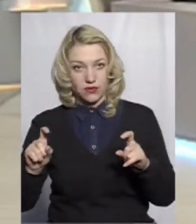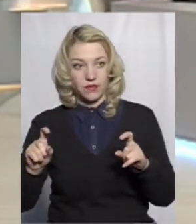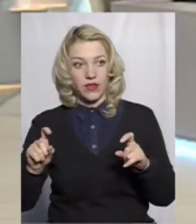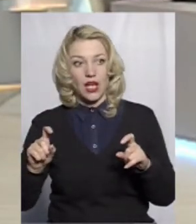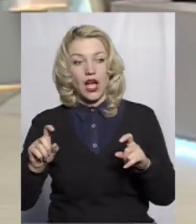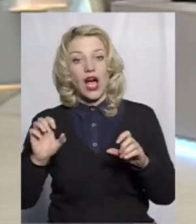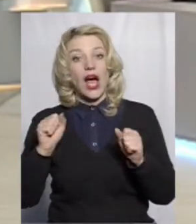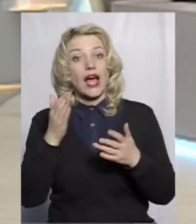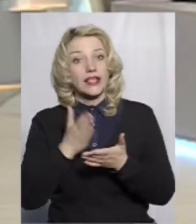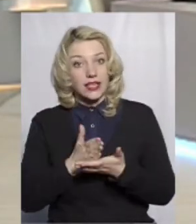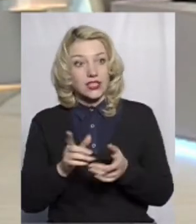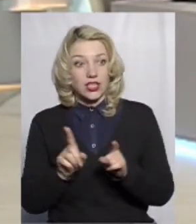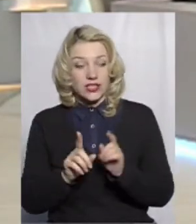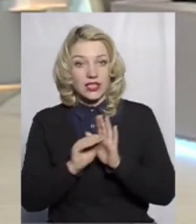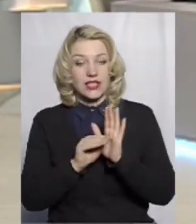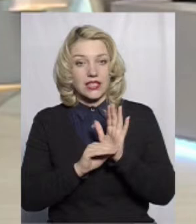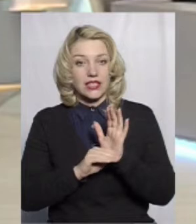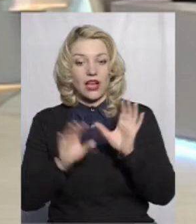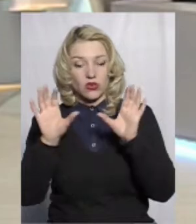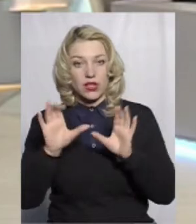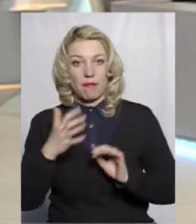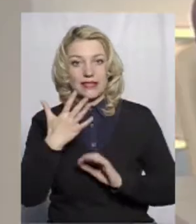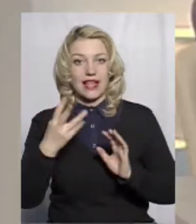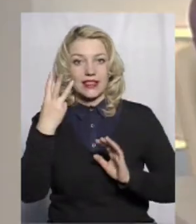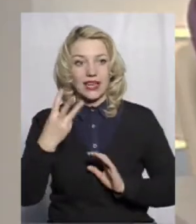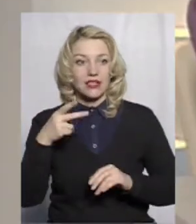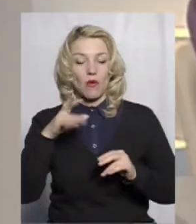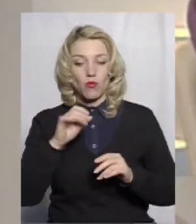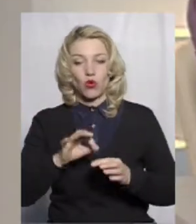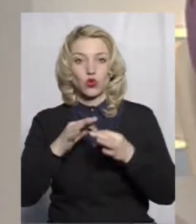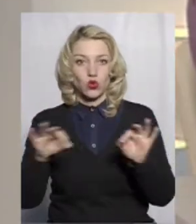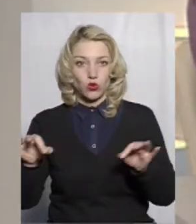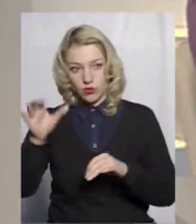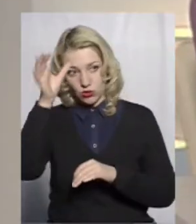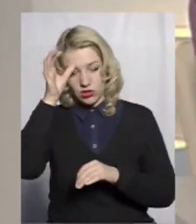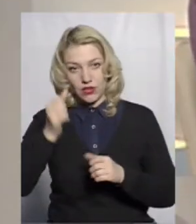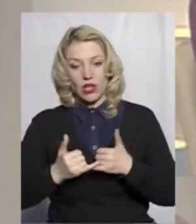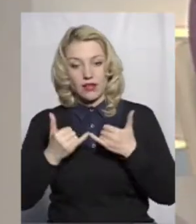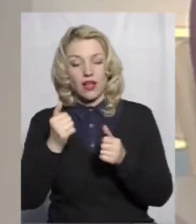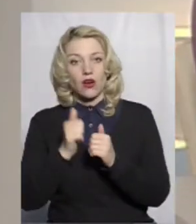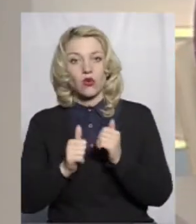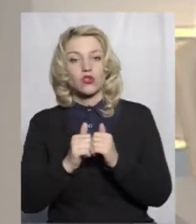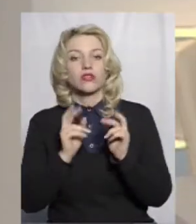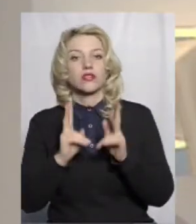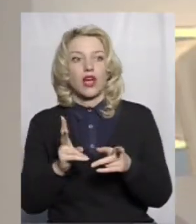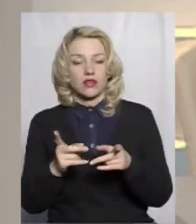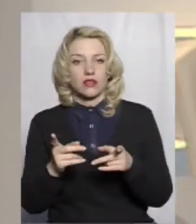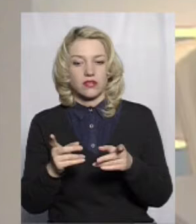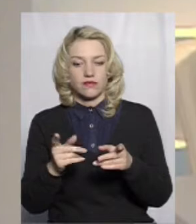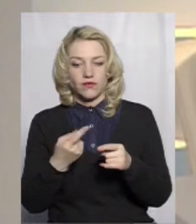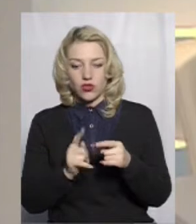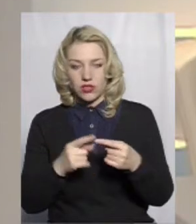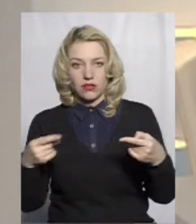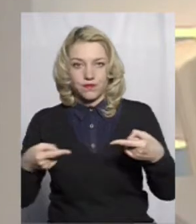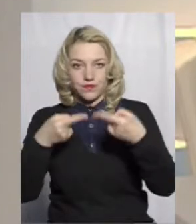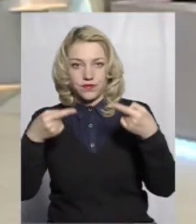А є ж так само стаття Конституції, так, 53-я, про доступність освіти для кожного. От як владнаєте оцей от